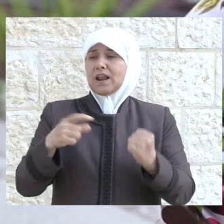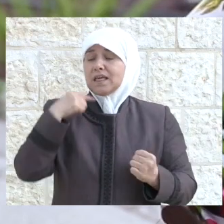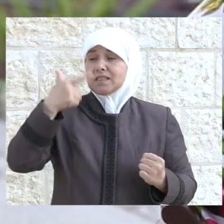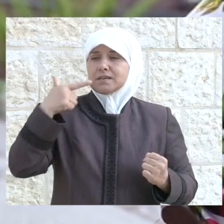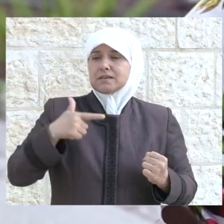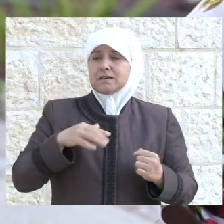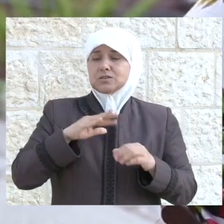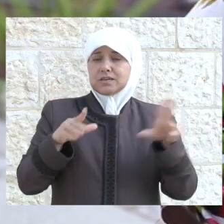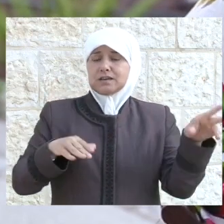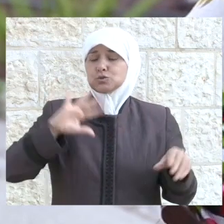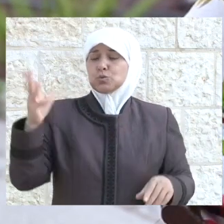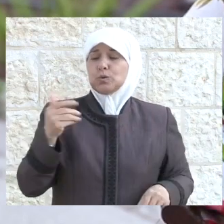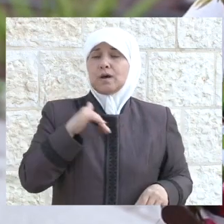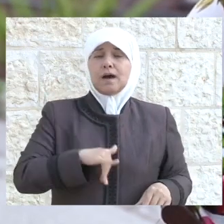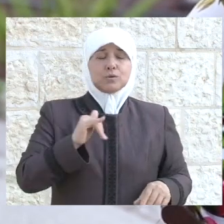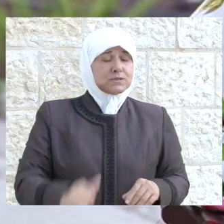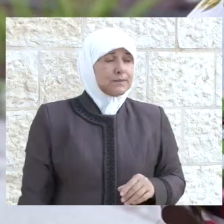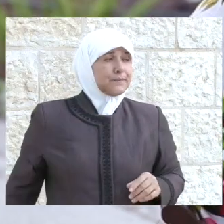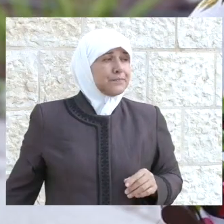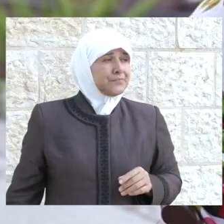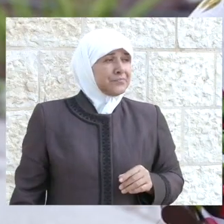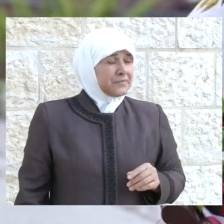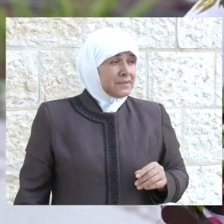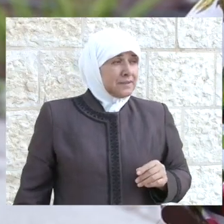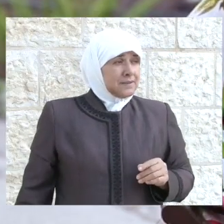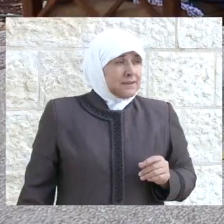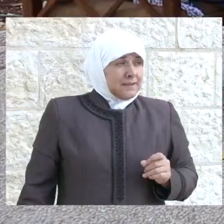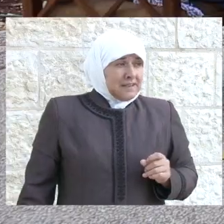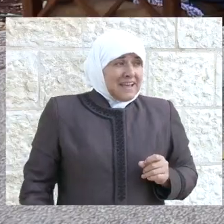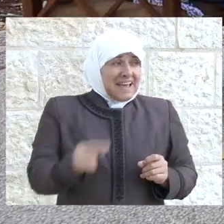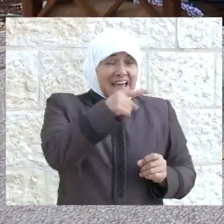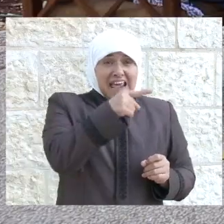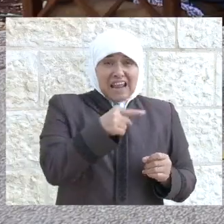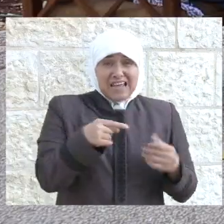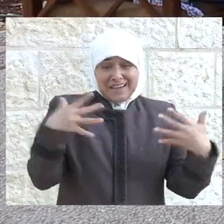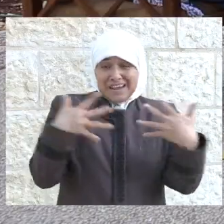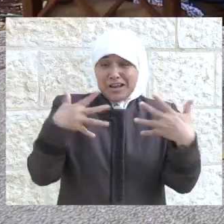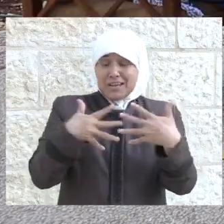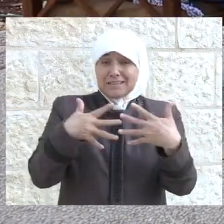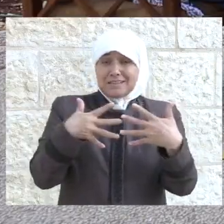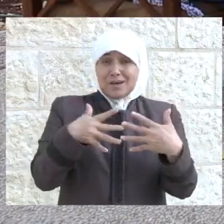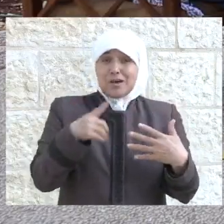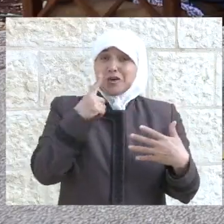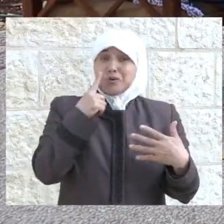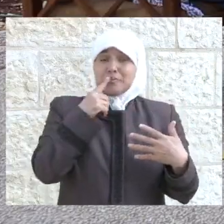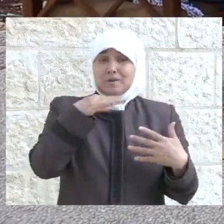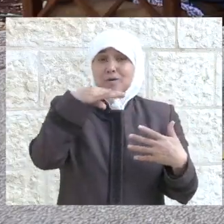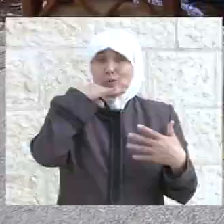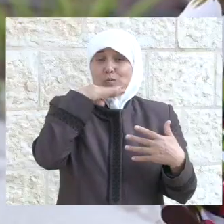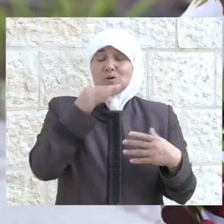فقررت أن أخذ هذه التجربة. ردة فعل أهلي كانت جداً مشجعة وجداً